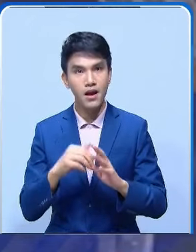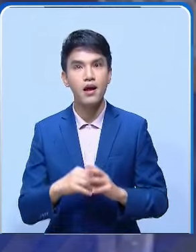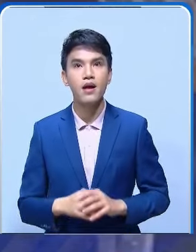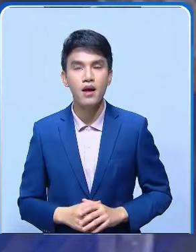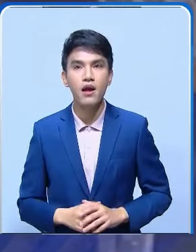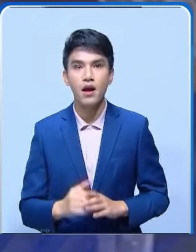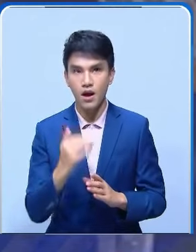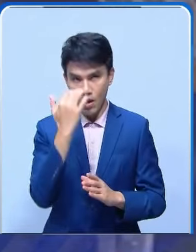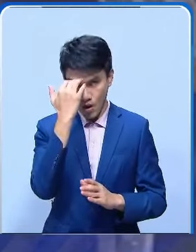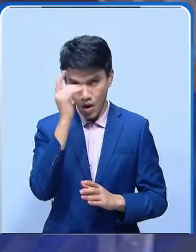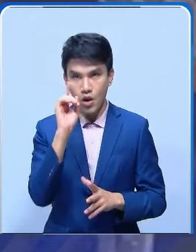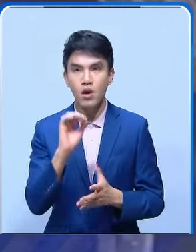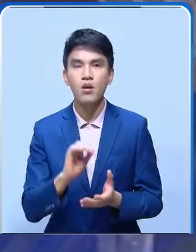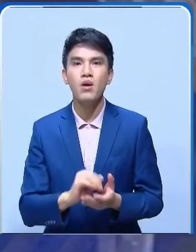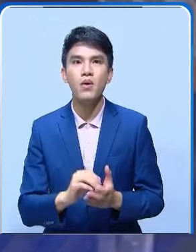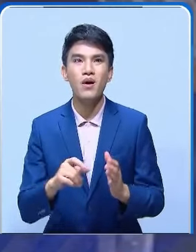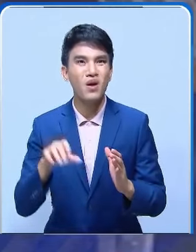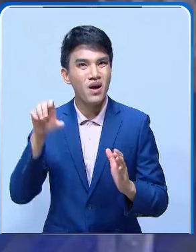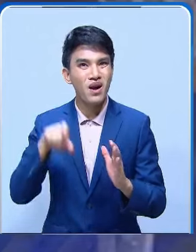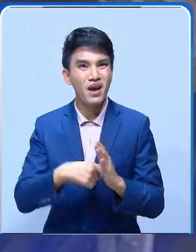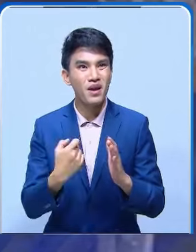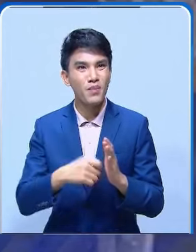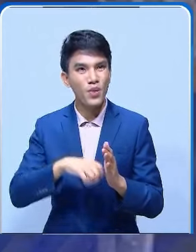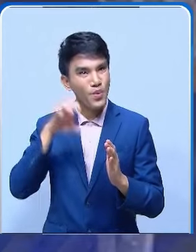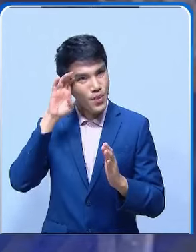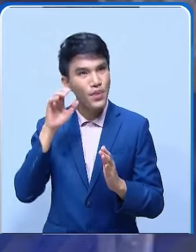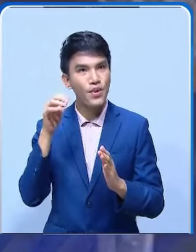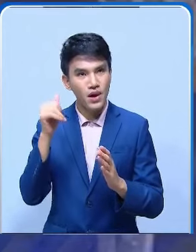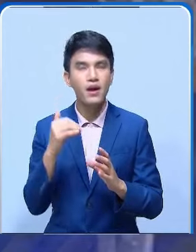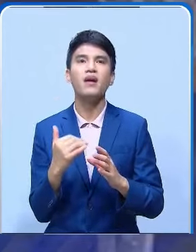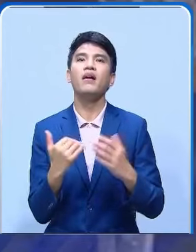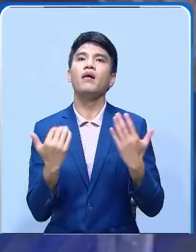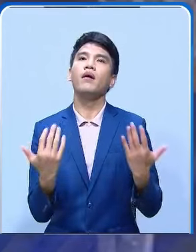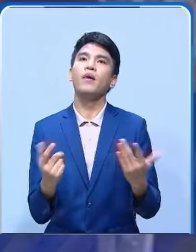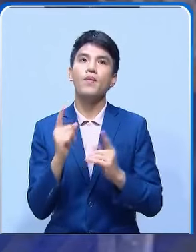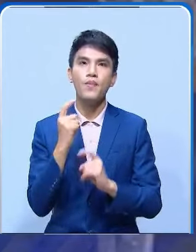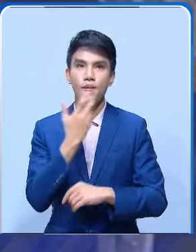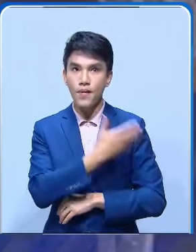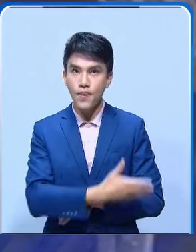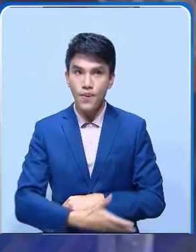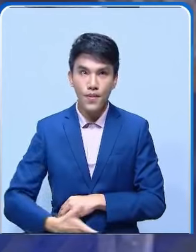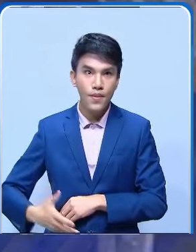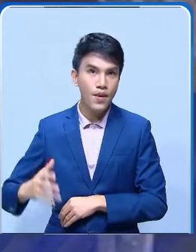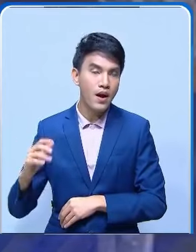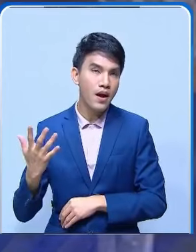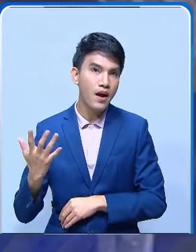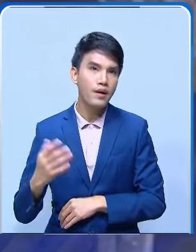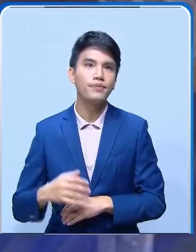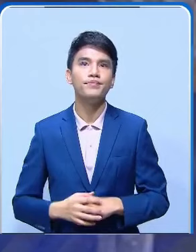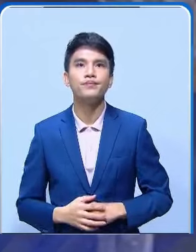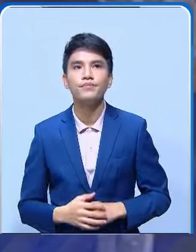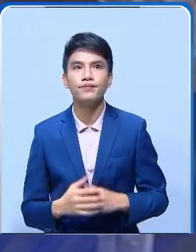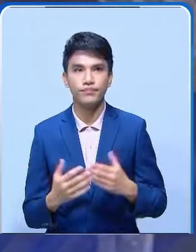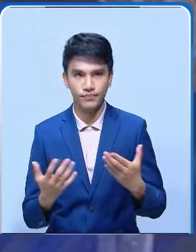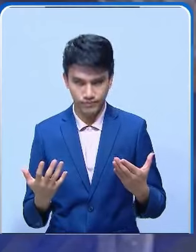เพราะมันก็มีเหตุผลเชื่อได้ว่าคนที่ผลิตเค้าต้องผลิตของที่มันไม่เป็นอันตรายต่อร่างกายสิอ่ะอันนั้นก็เดี๋ยวจะว่ากันใน